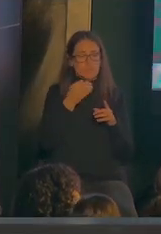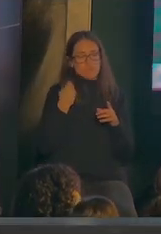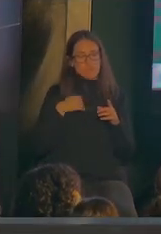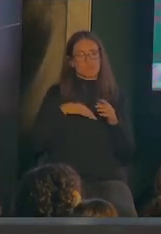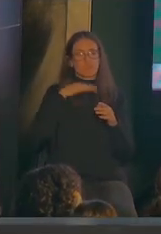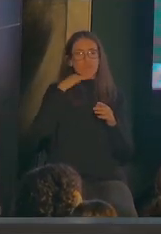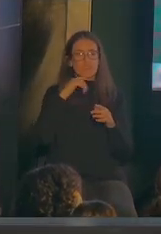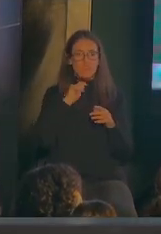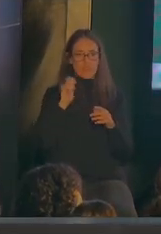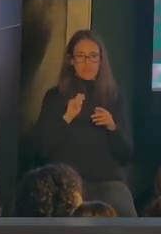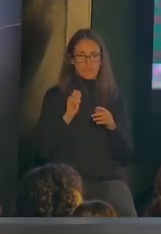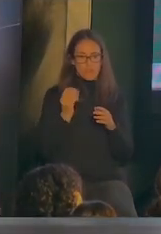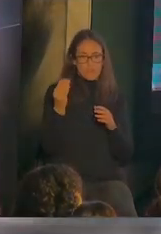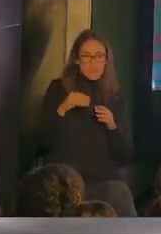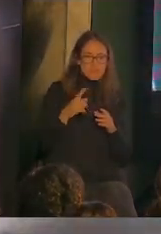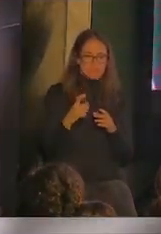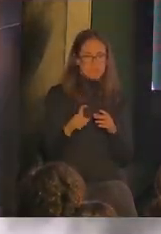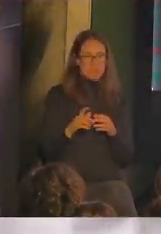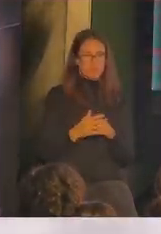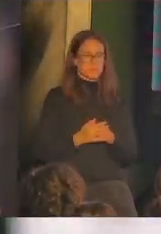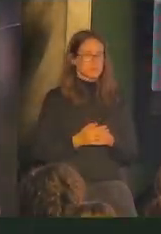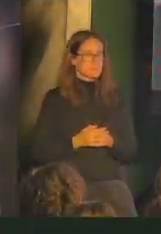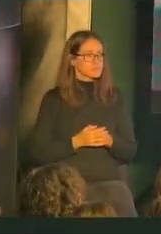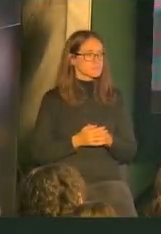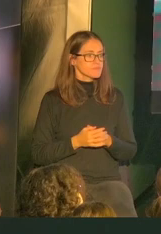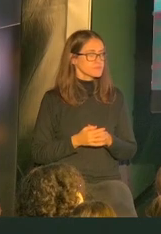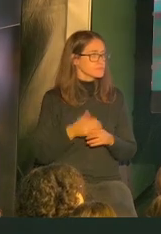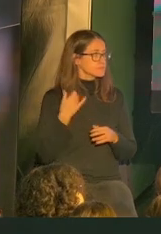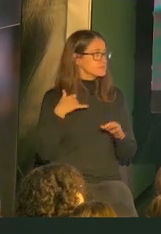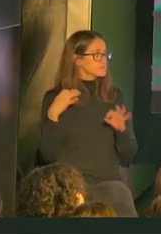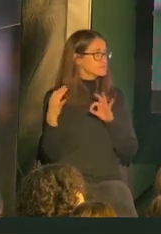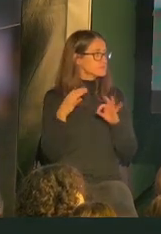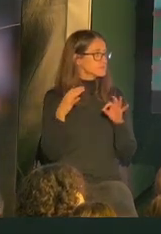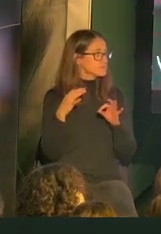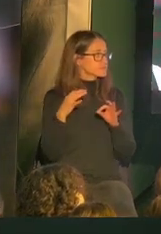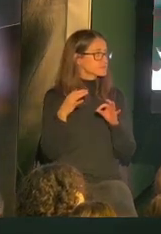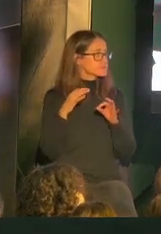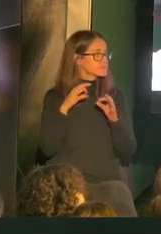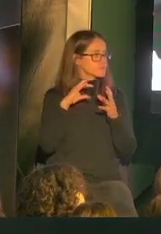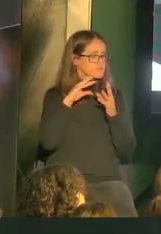Per tant, aquí tenim els gers.